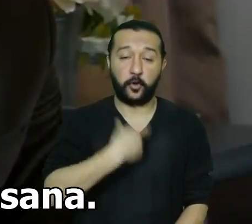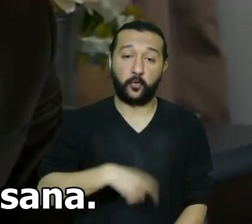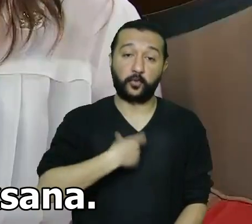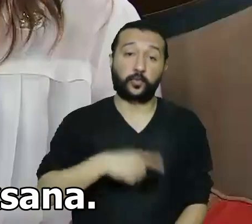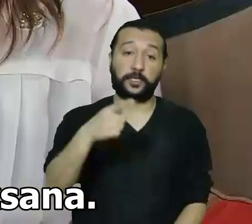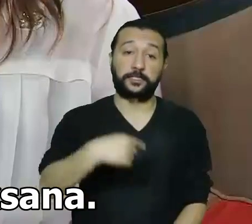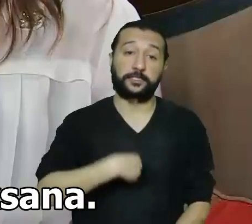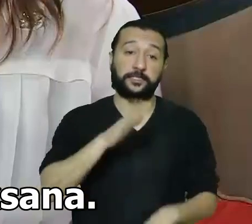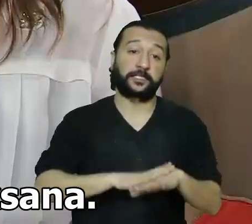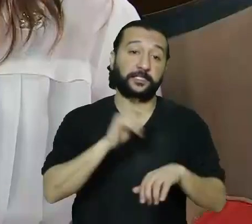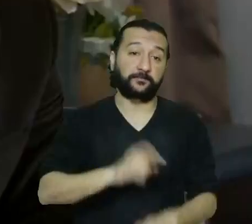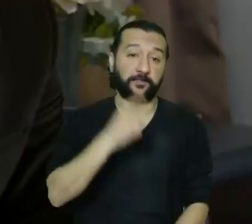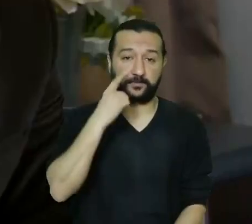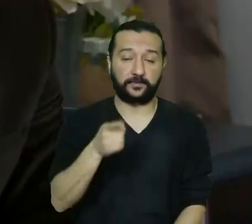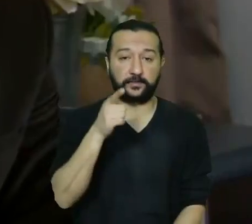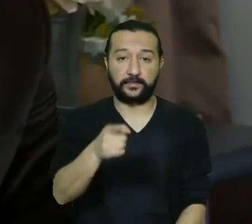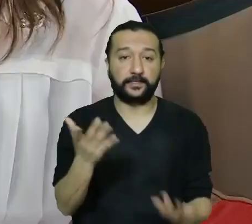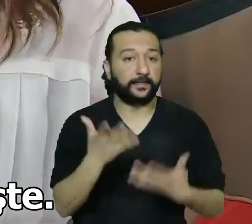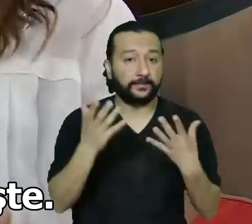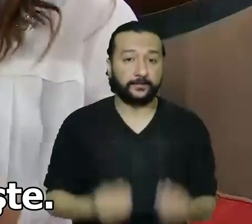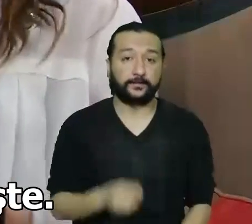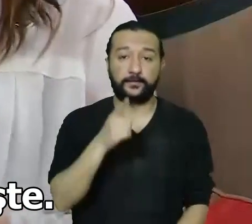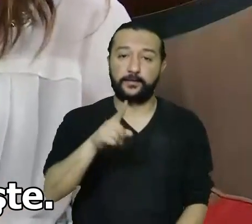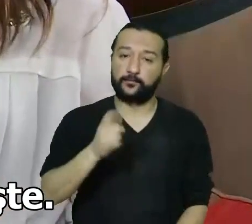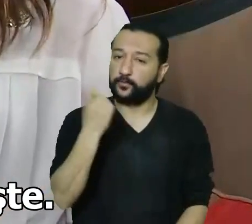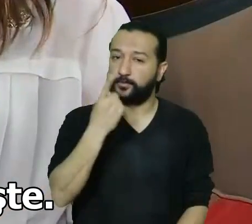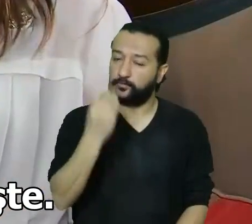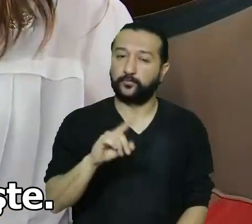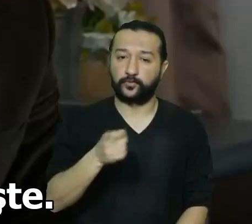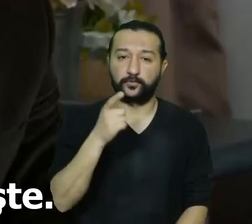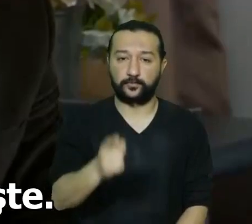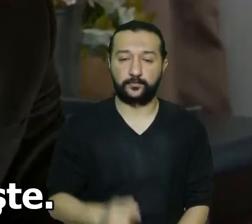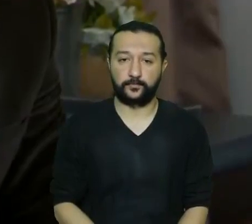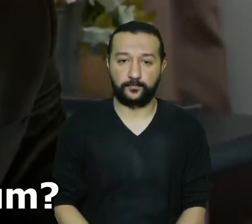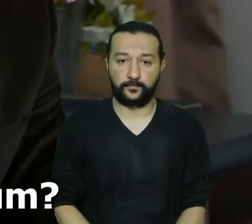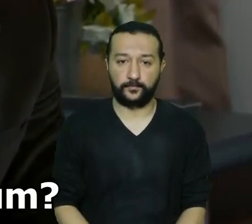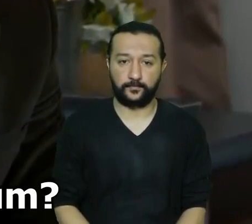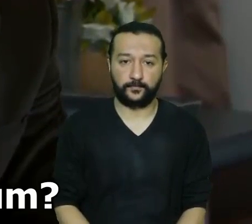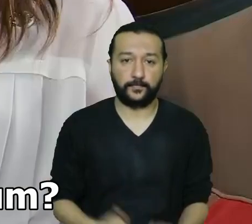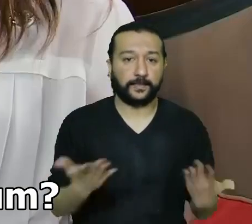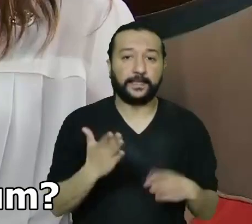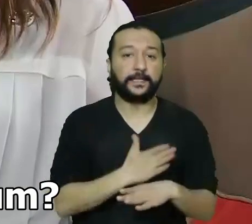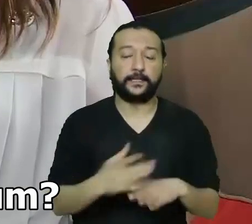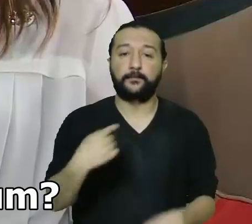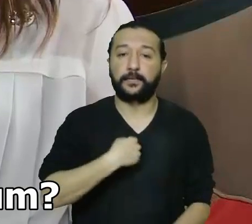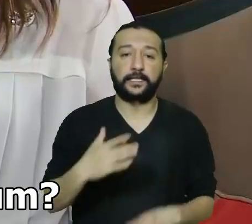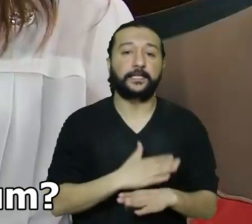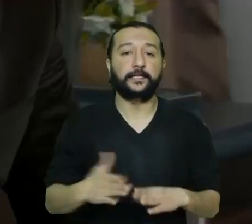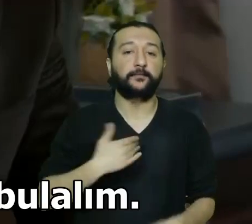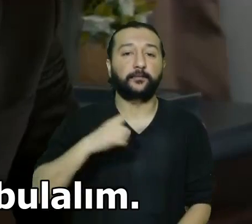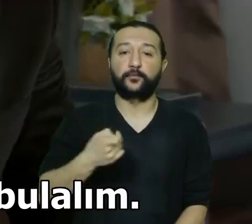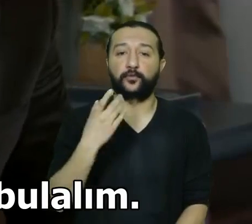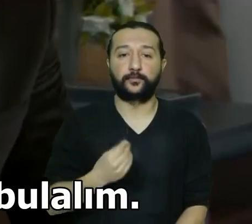özel hissettireceğim dedi, baksana. Nasıl yani? Canım bulursun bir şeyler işte. Niye ben? Niye ben